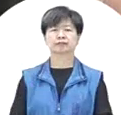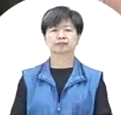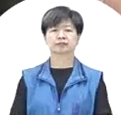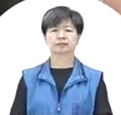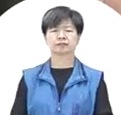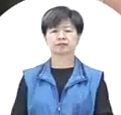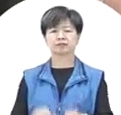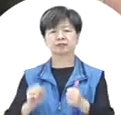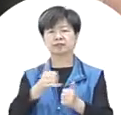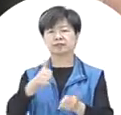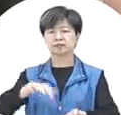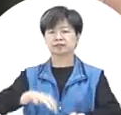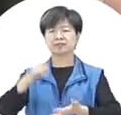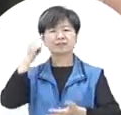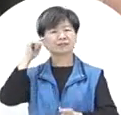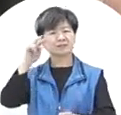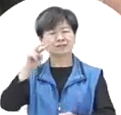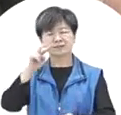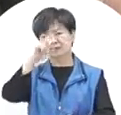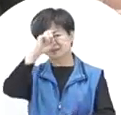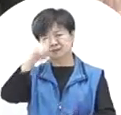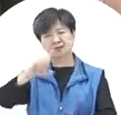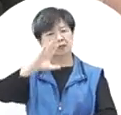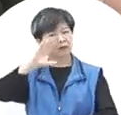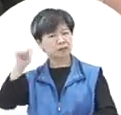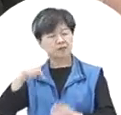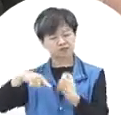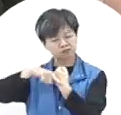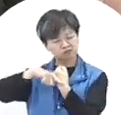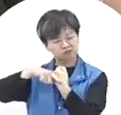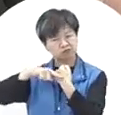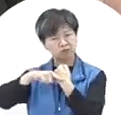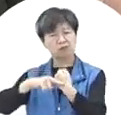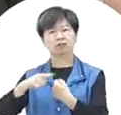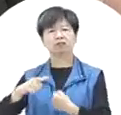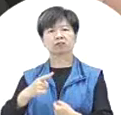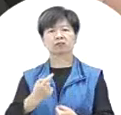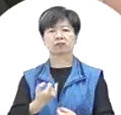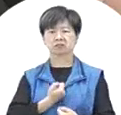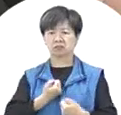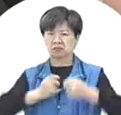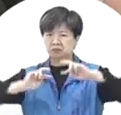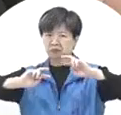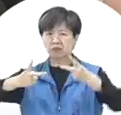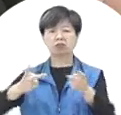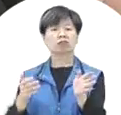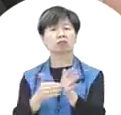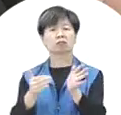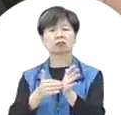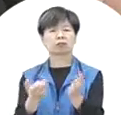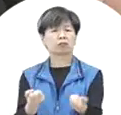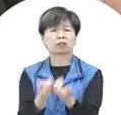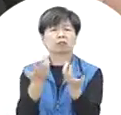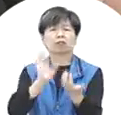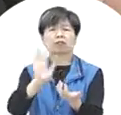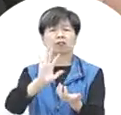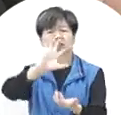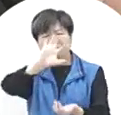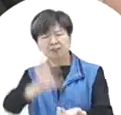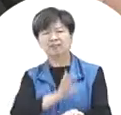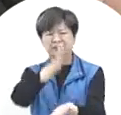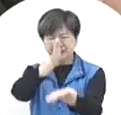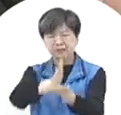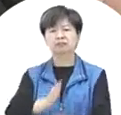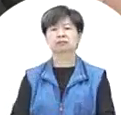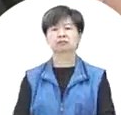员提的意见，你就把它回去好好去研究，以后不要有这种事情发生就好了嘛，好不好？我们议员的 好 这个